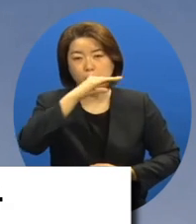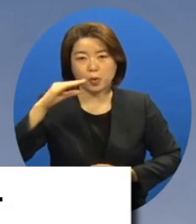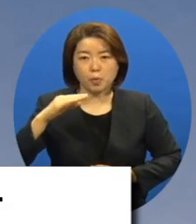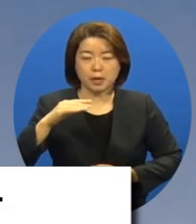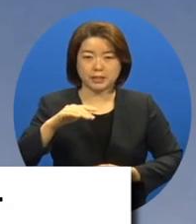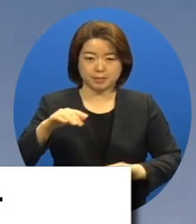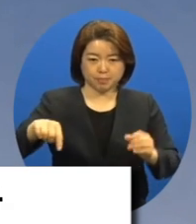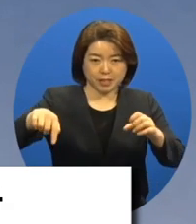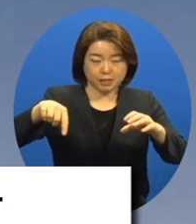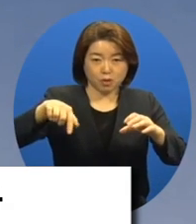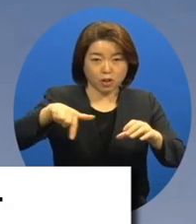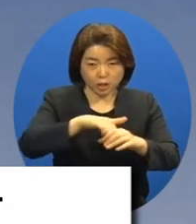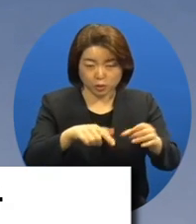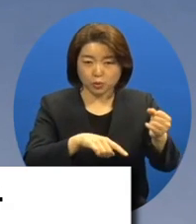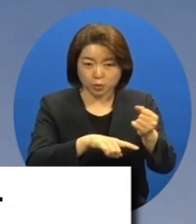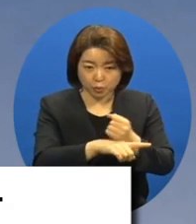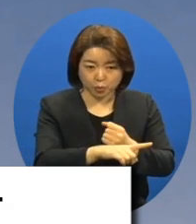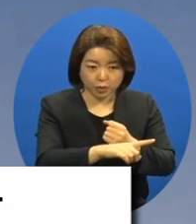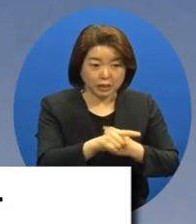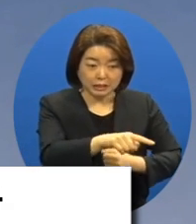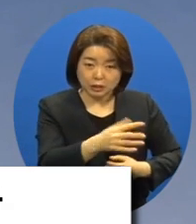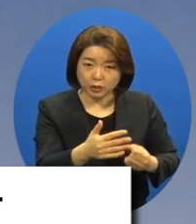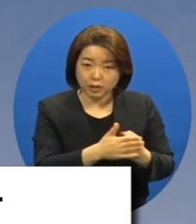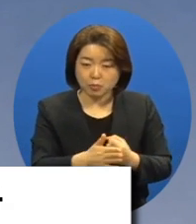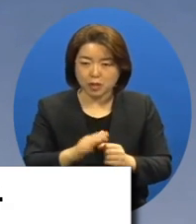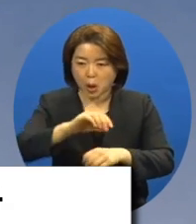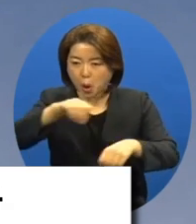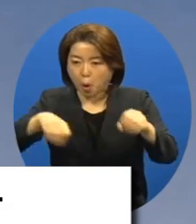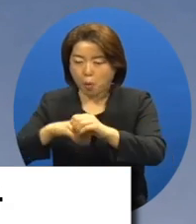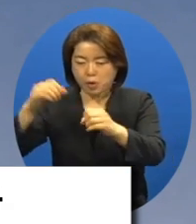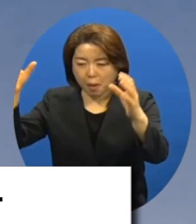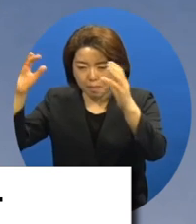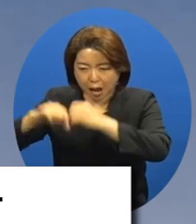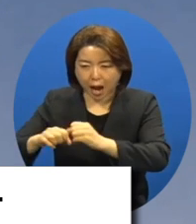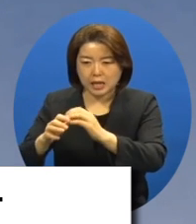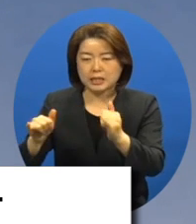오히려 망하는 사람이 있을 것이라는 말을 했습니다